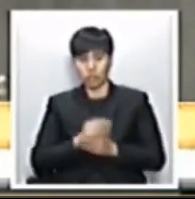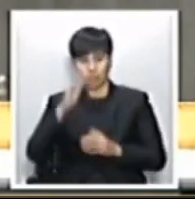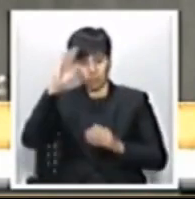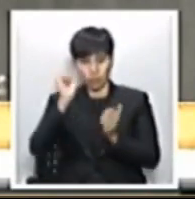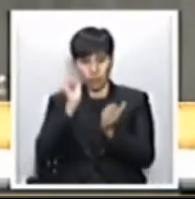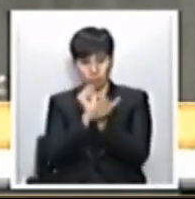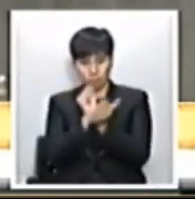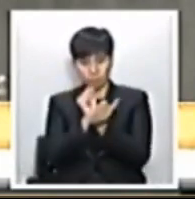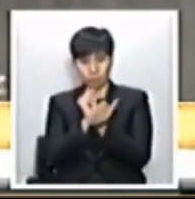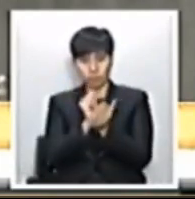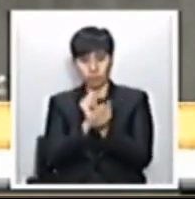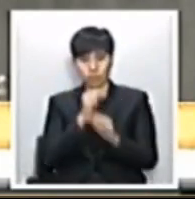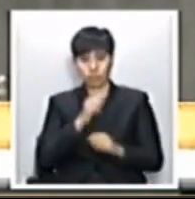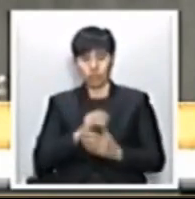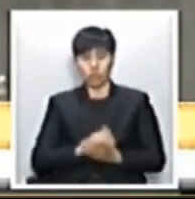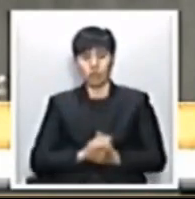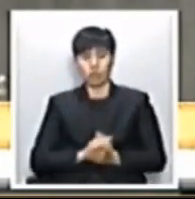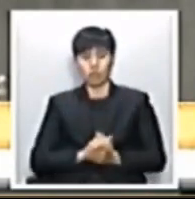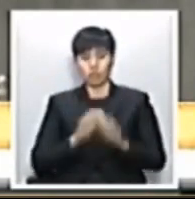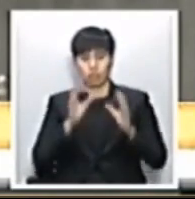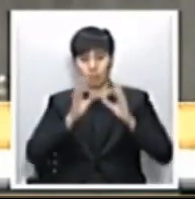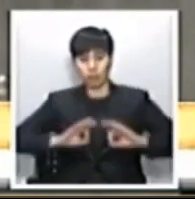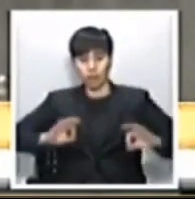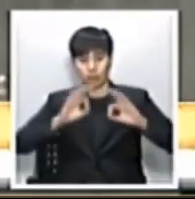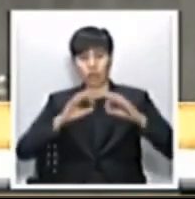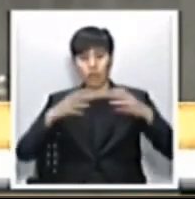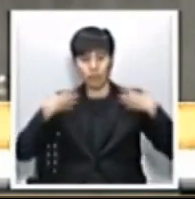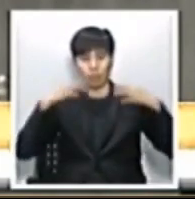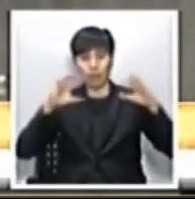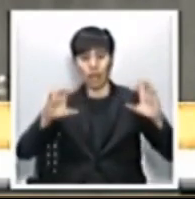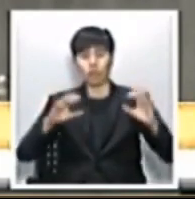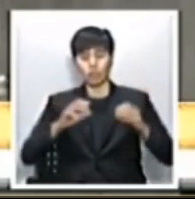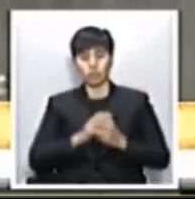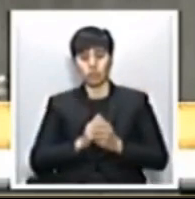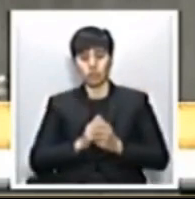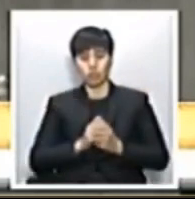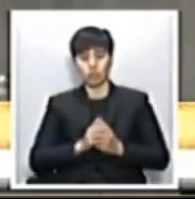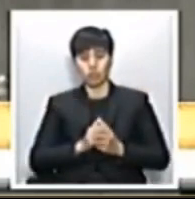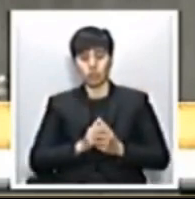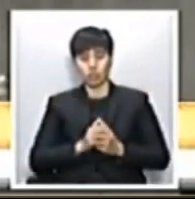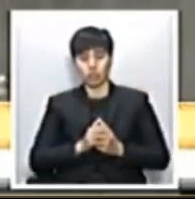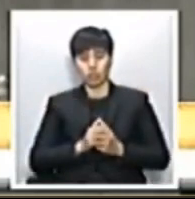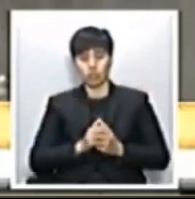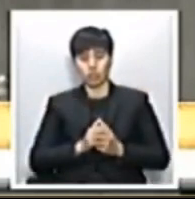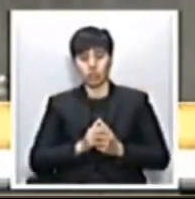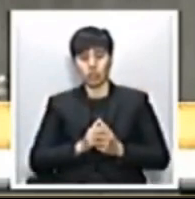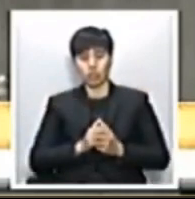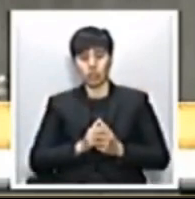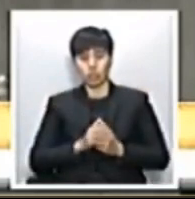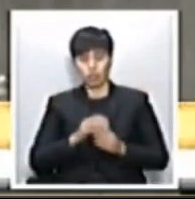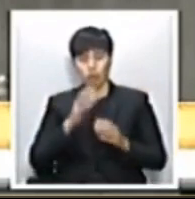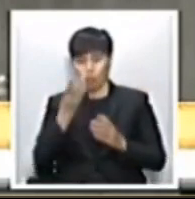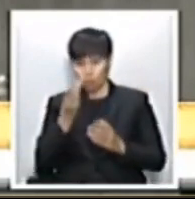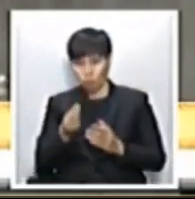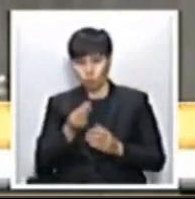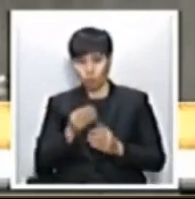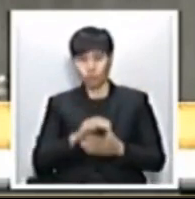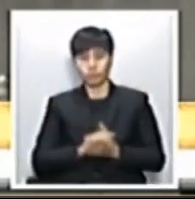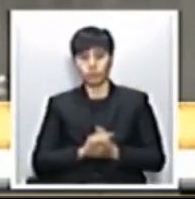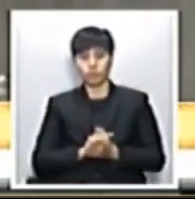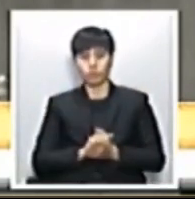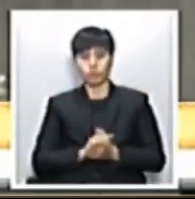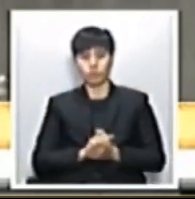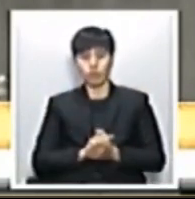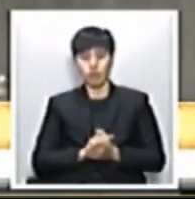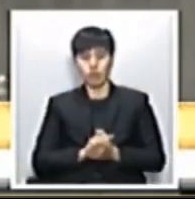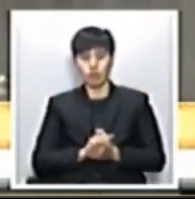คดีที่สำคัญที่สุดคือรัฐต้องมีความเด็ดขาดรัดกุมและรวดเร็วค่ะ